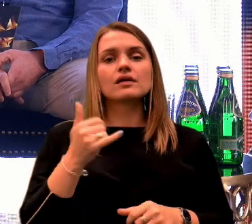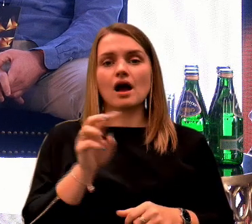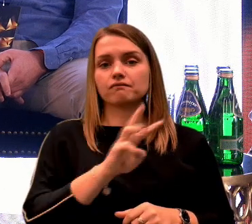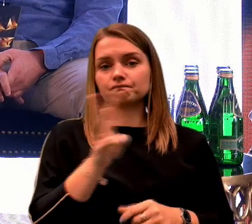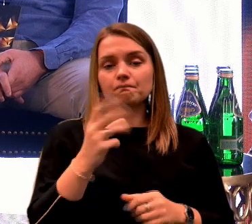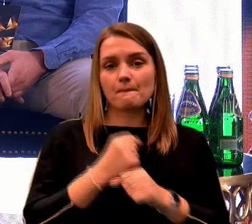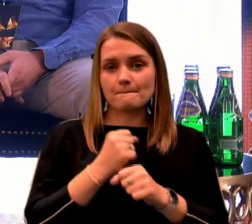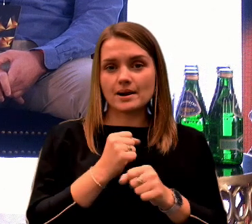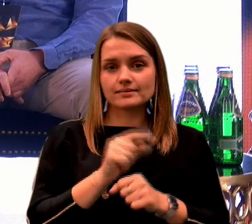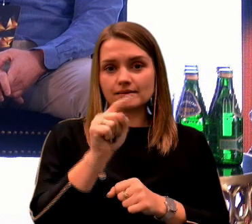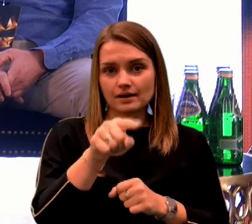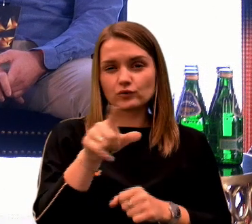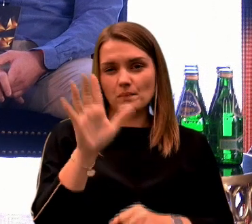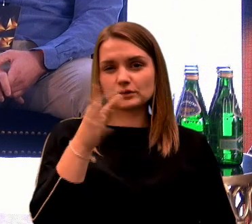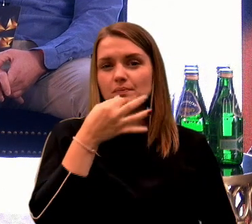Więc pytanie numer dwa.